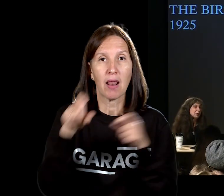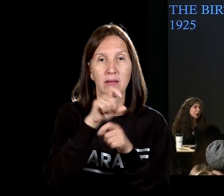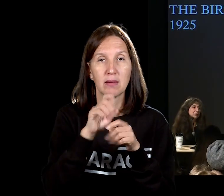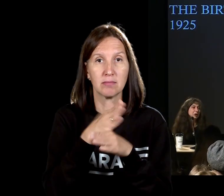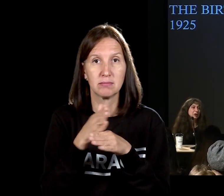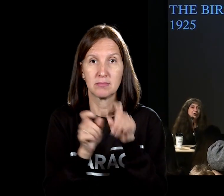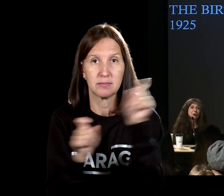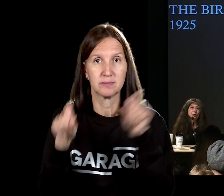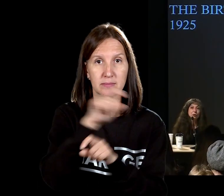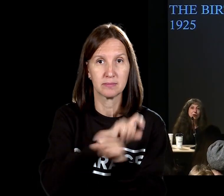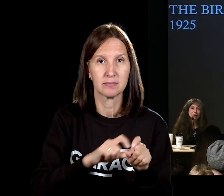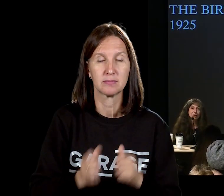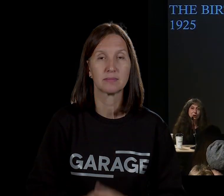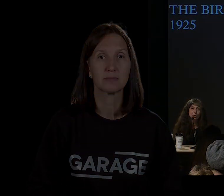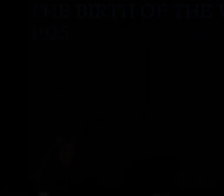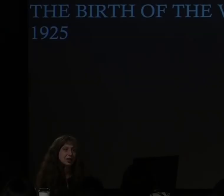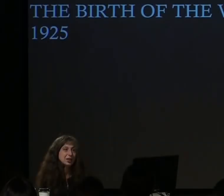происходить.